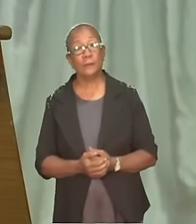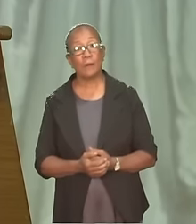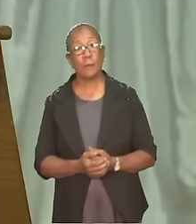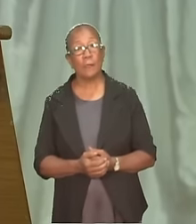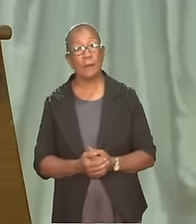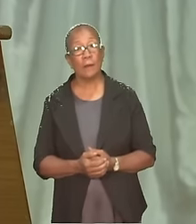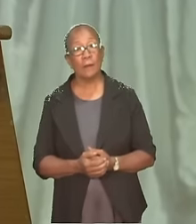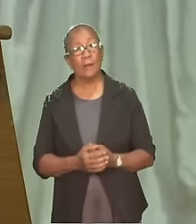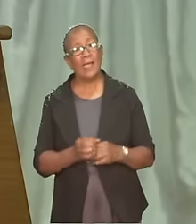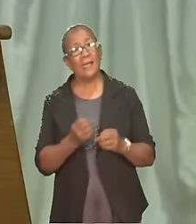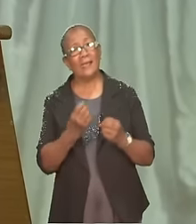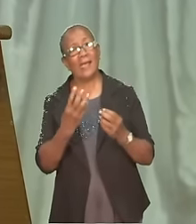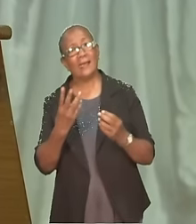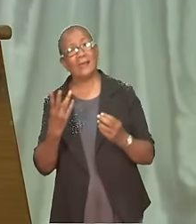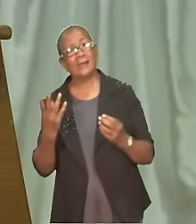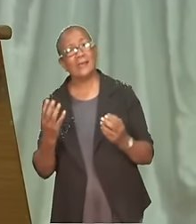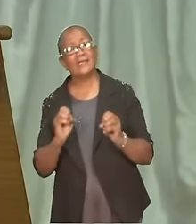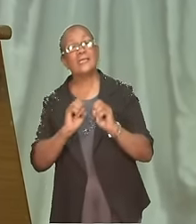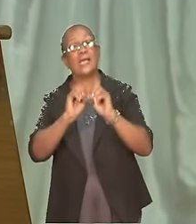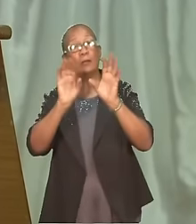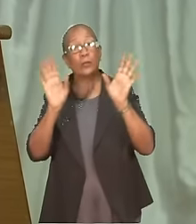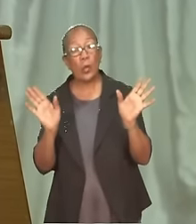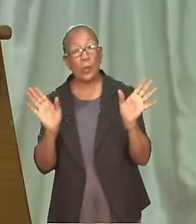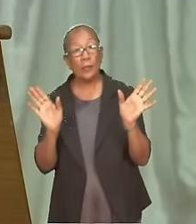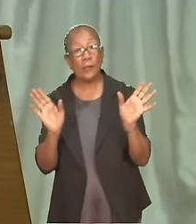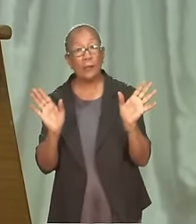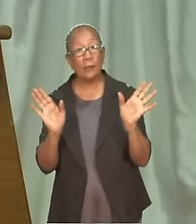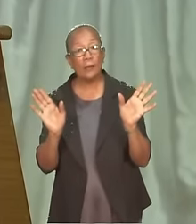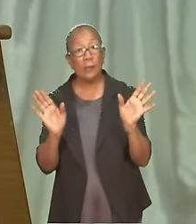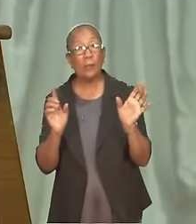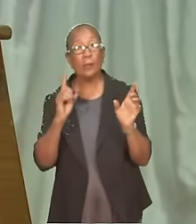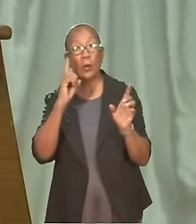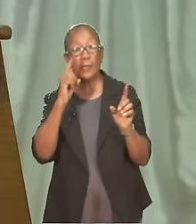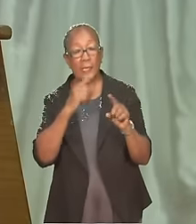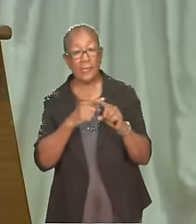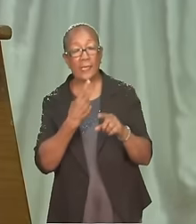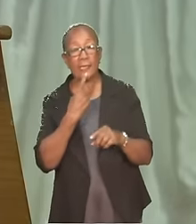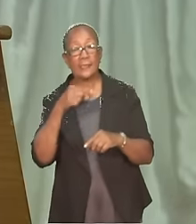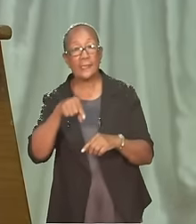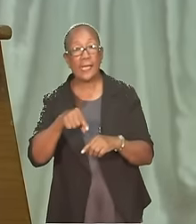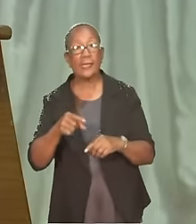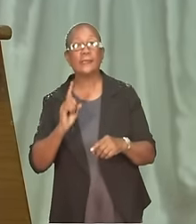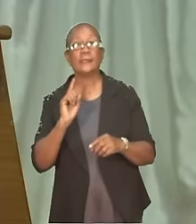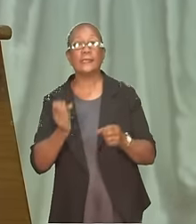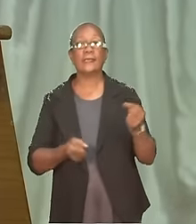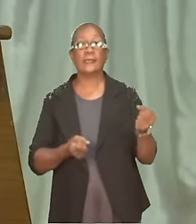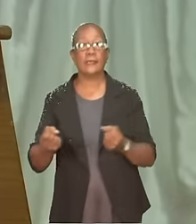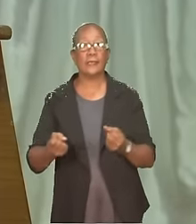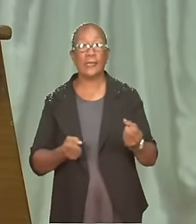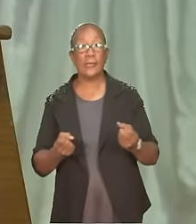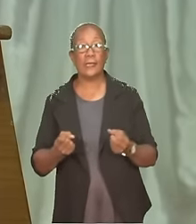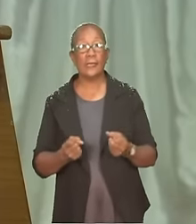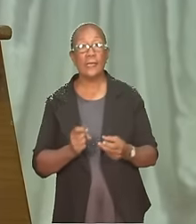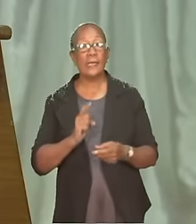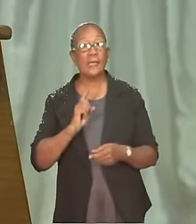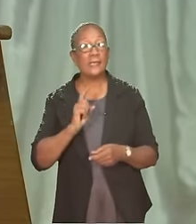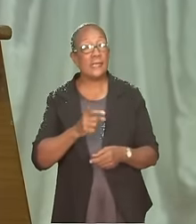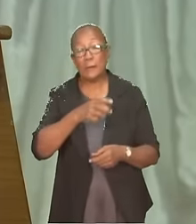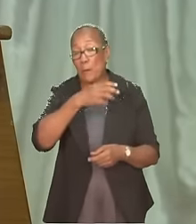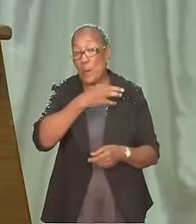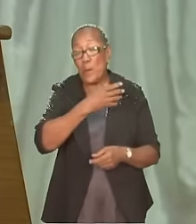En een paar dingen zijn duidelijk, mijn mensen. Laat het nog een keertje hier bevestigd worden. De regering is niet over één nacht ijs gegaan